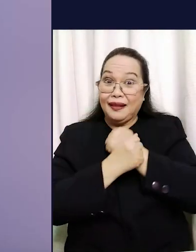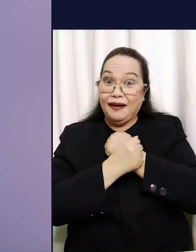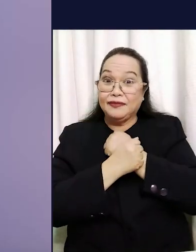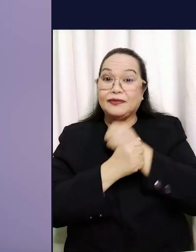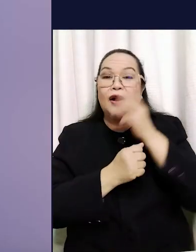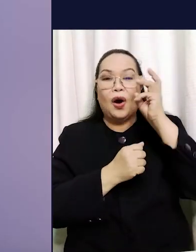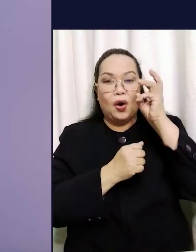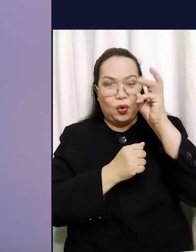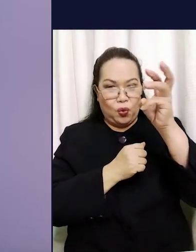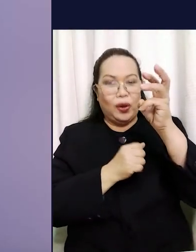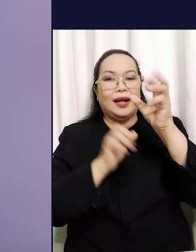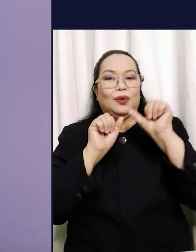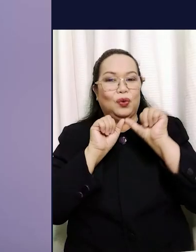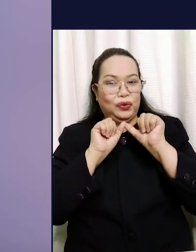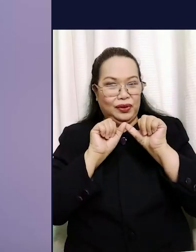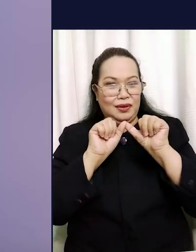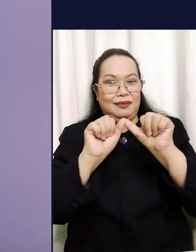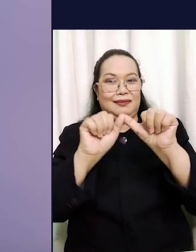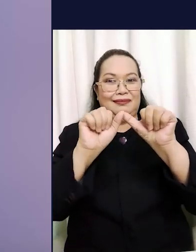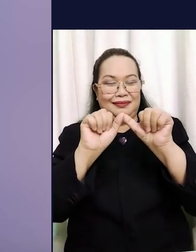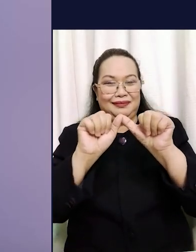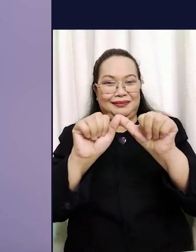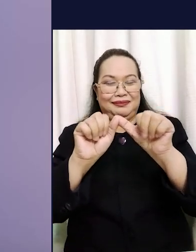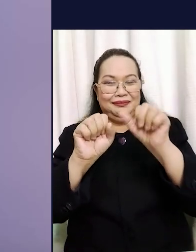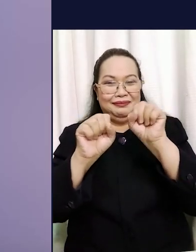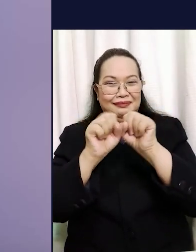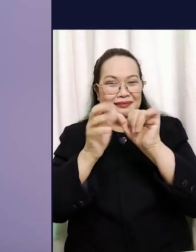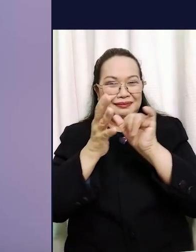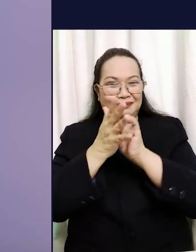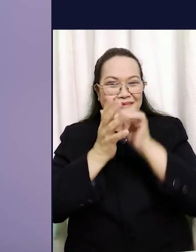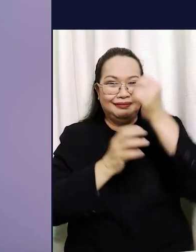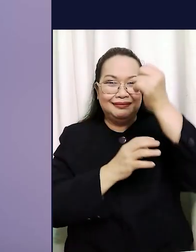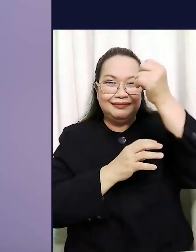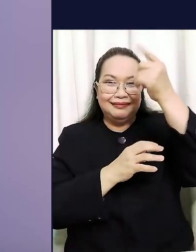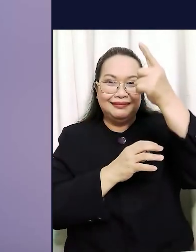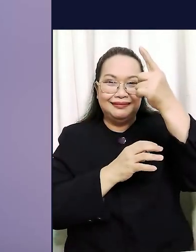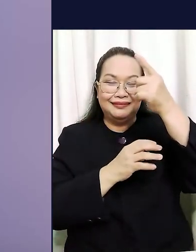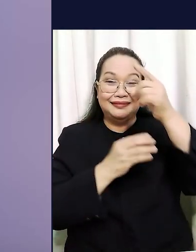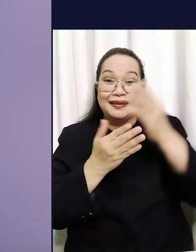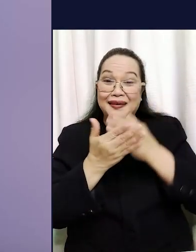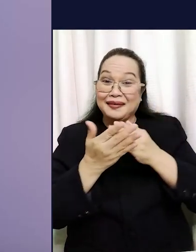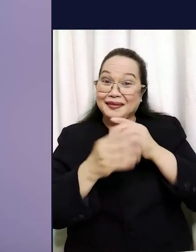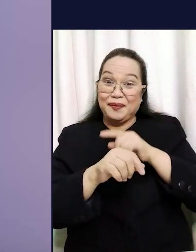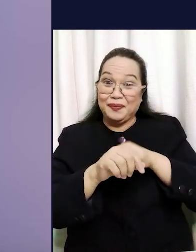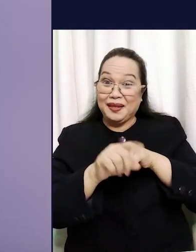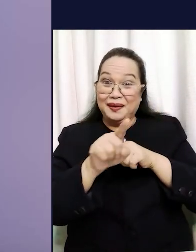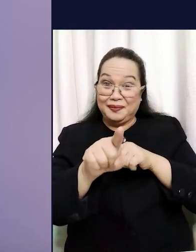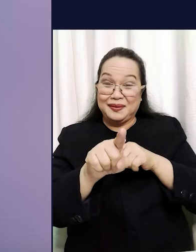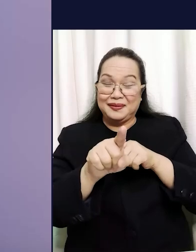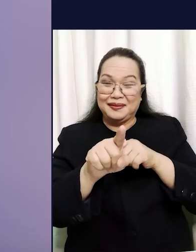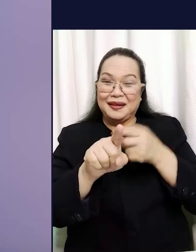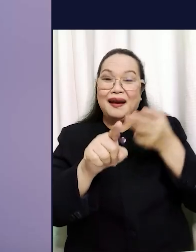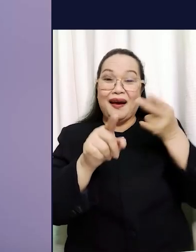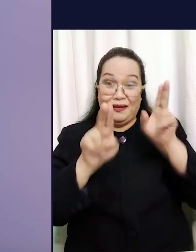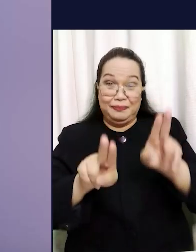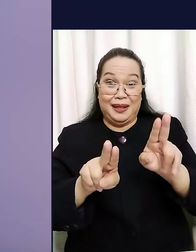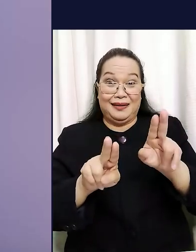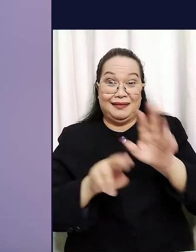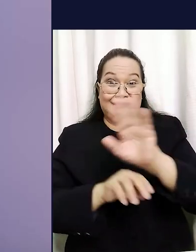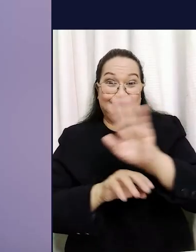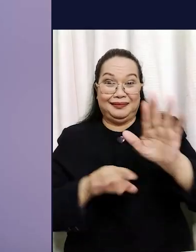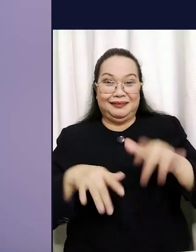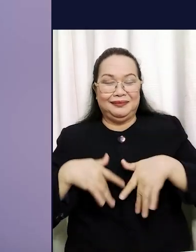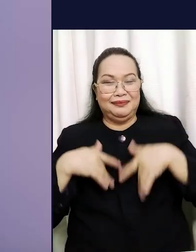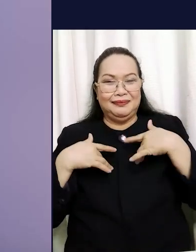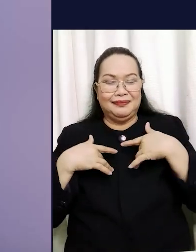lalagpasan mo na yon at mawawala na yon. Ikaw ay, dahil, kumbaga, you are mature now. But love will just